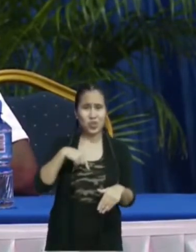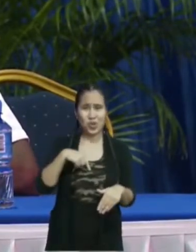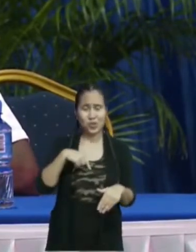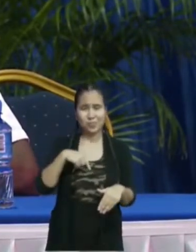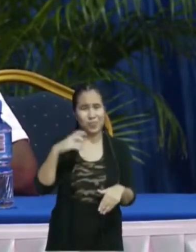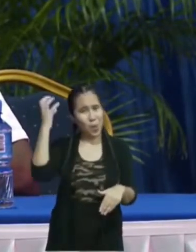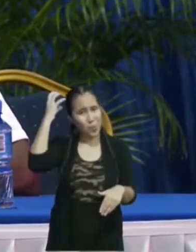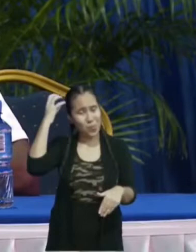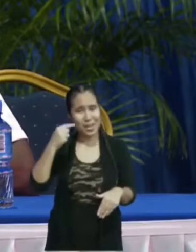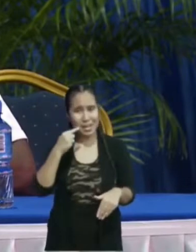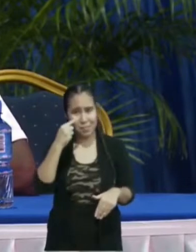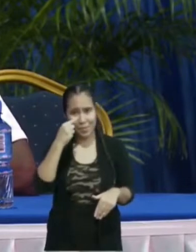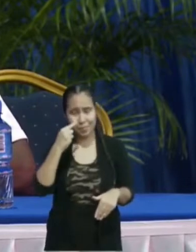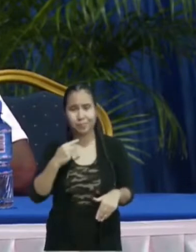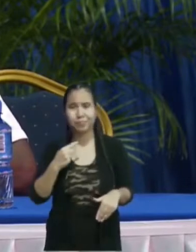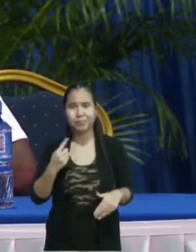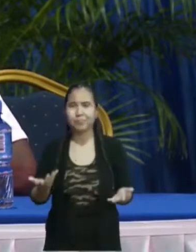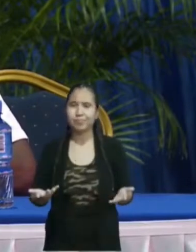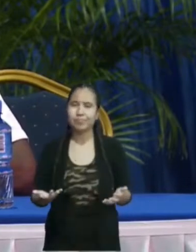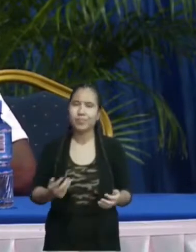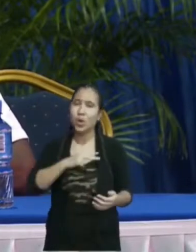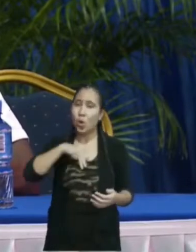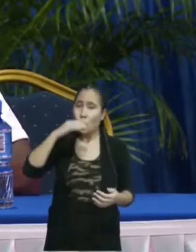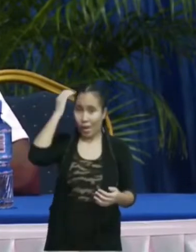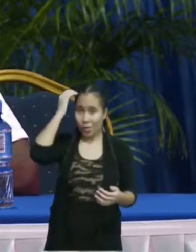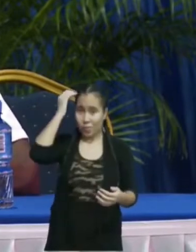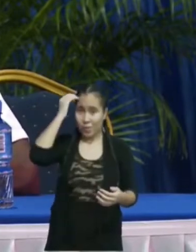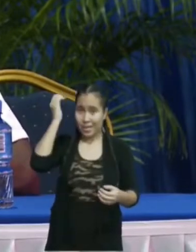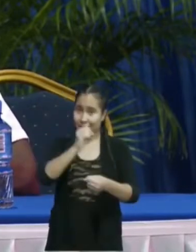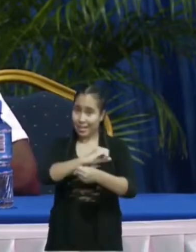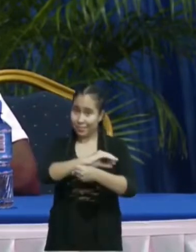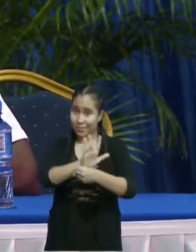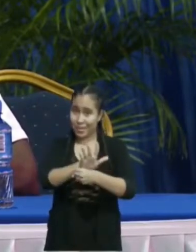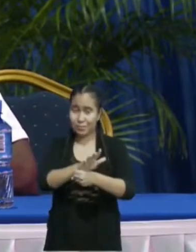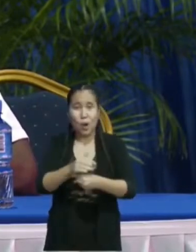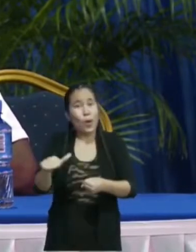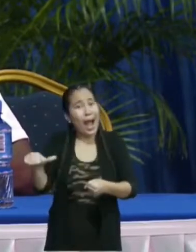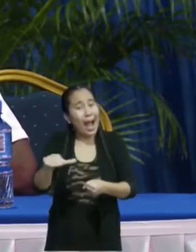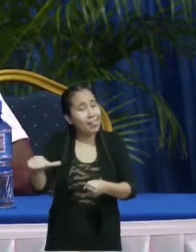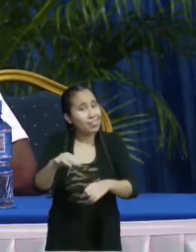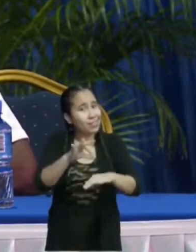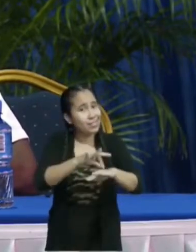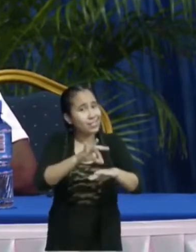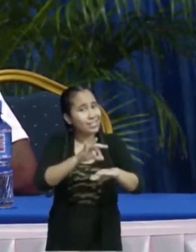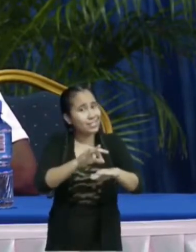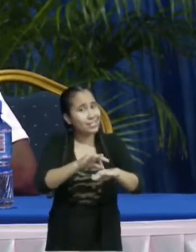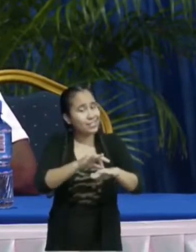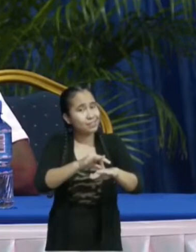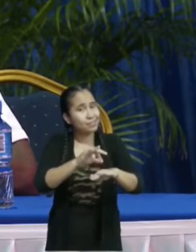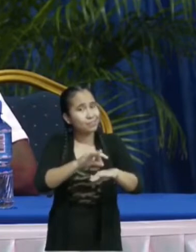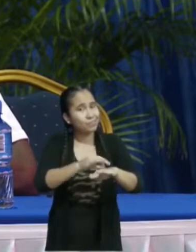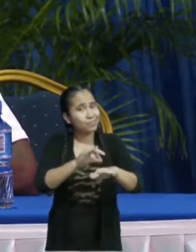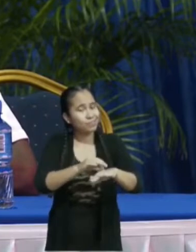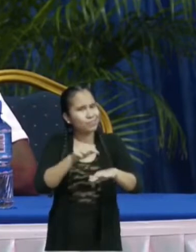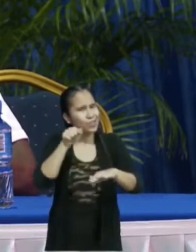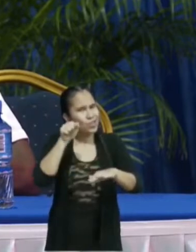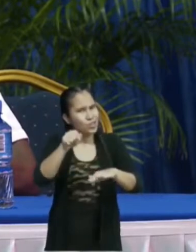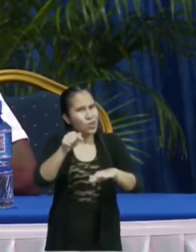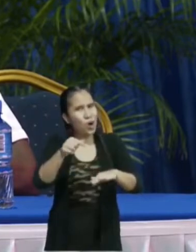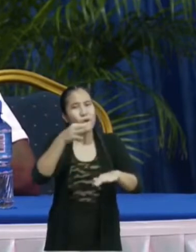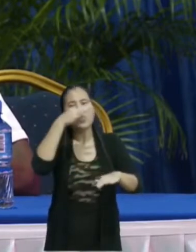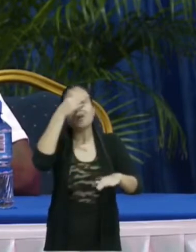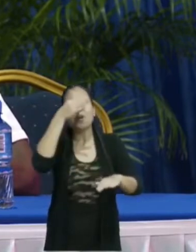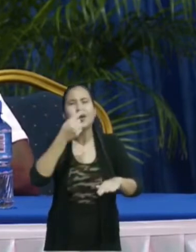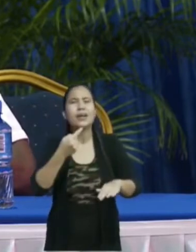Wij weten dat niet alleen COVID-19, maar ook andere virale infecties kunnen jou enige tijd reukverlies